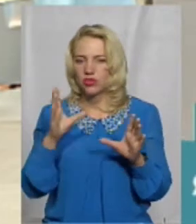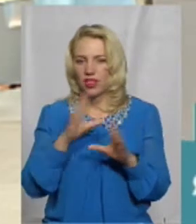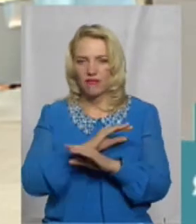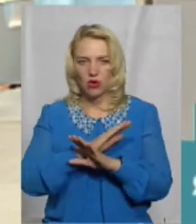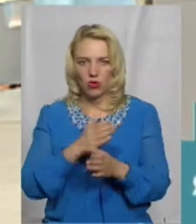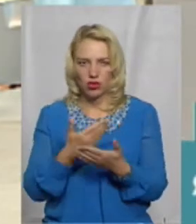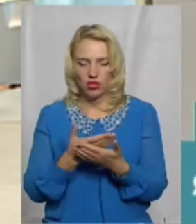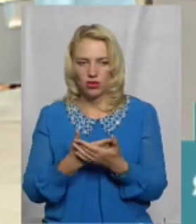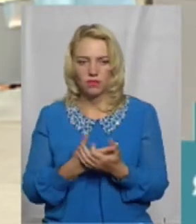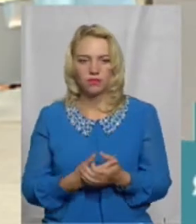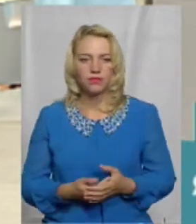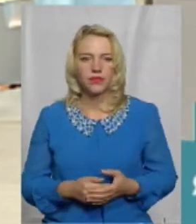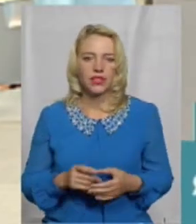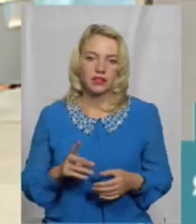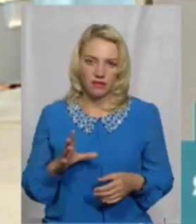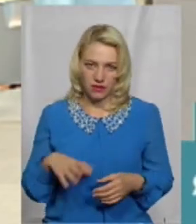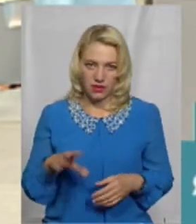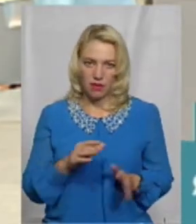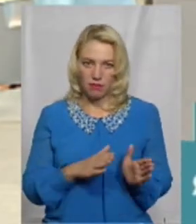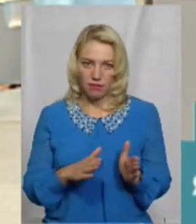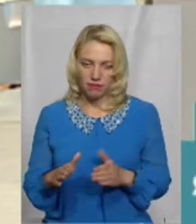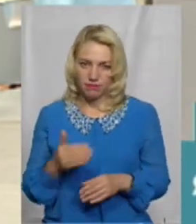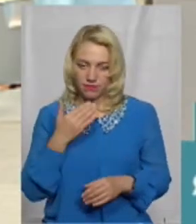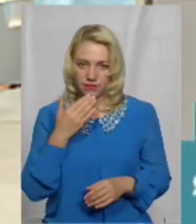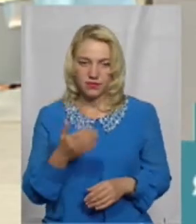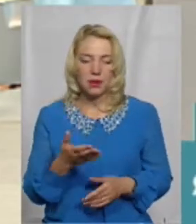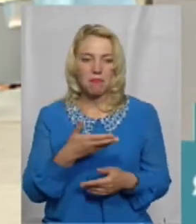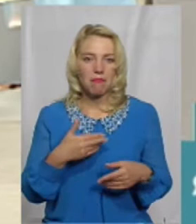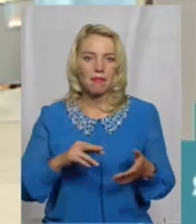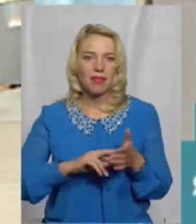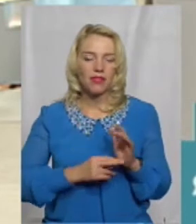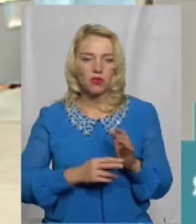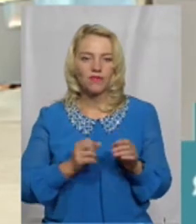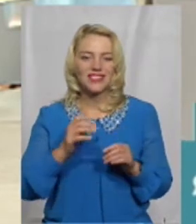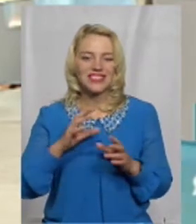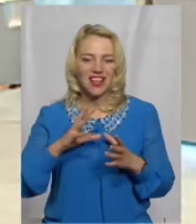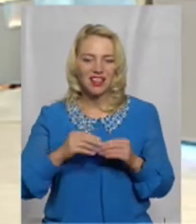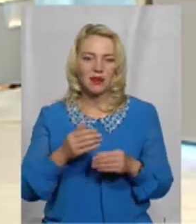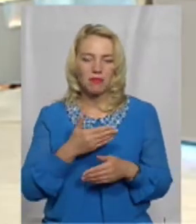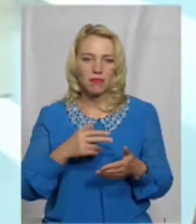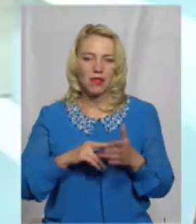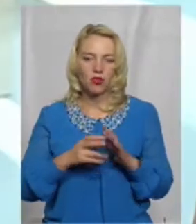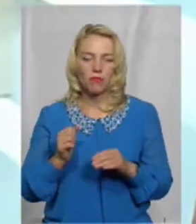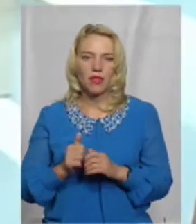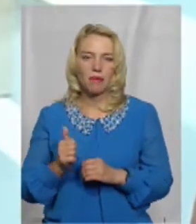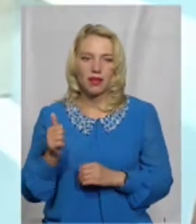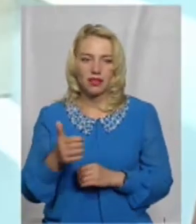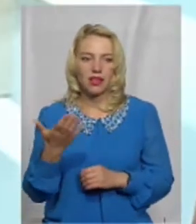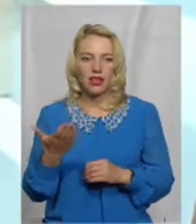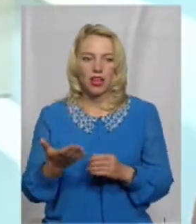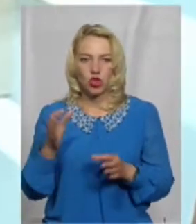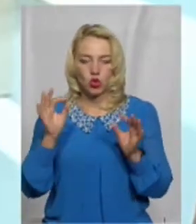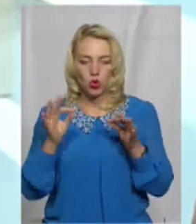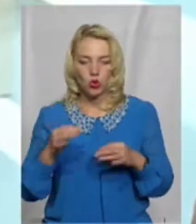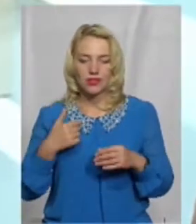виходило? Чи все завжди йде по плану? Ми плануємо, взагалі-то ми плануємо наперед. Ага. Якщо осінь, ми плануємо